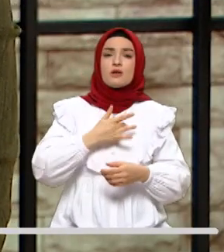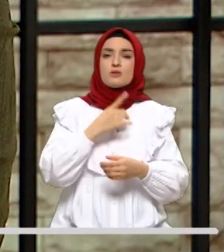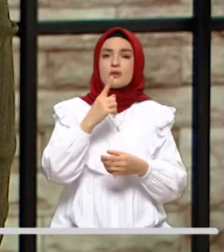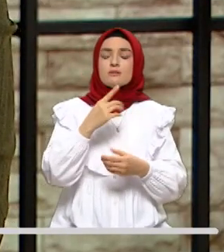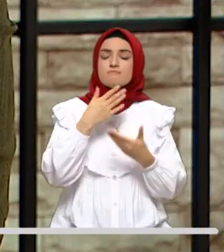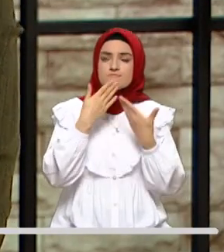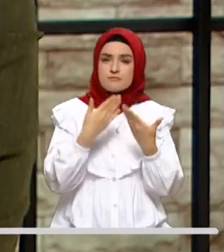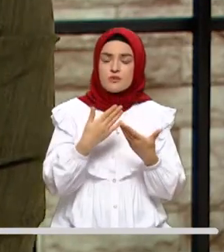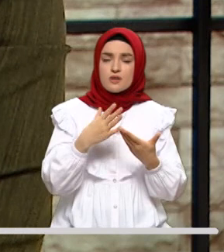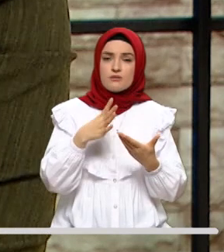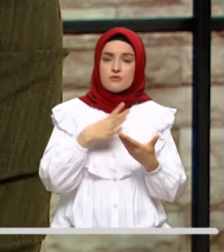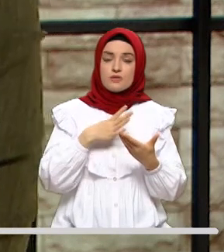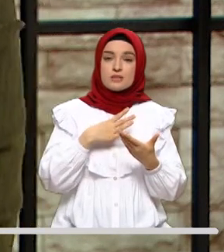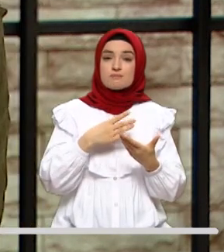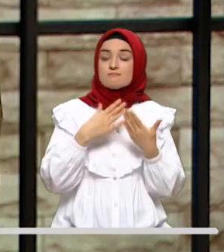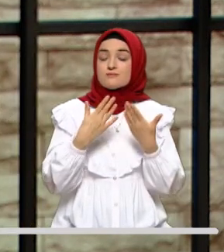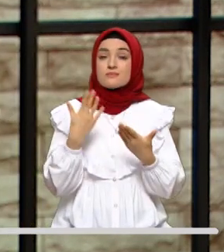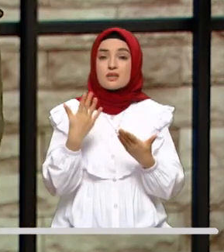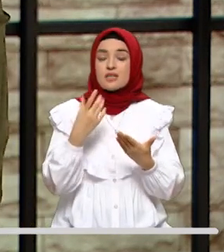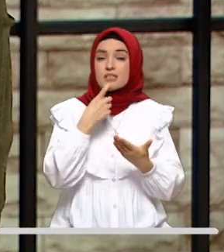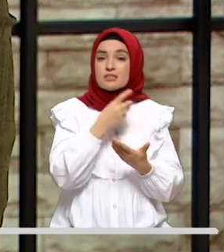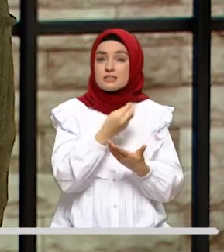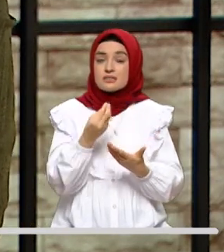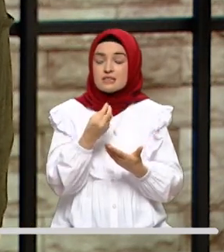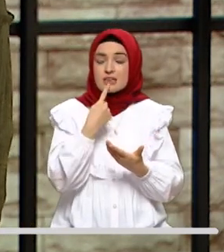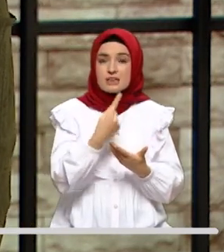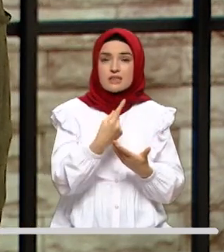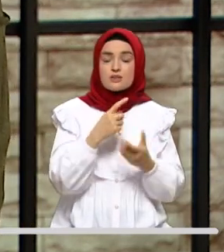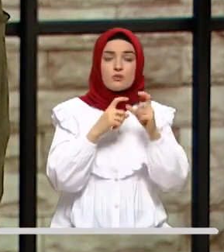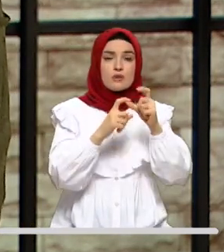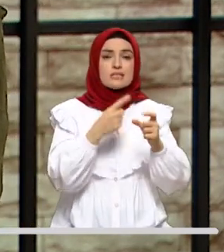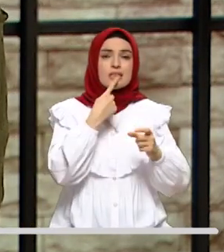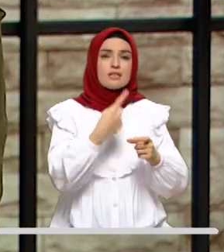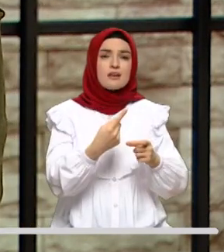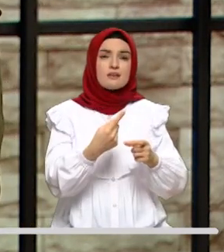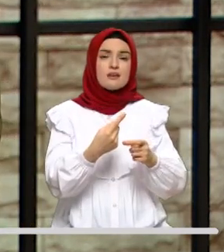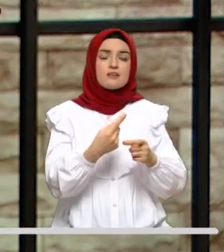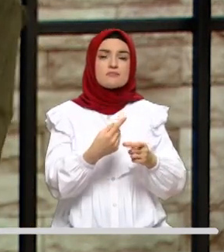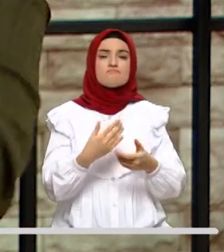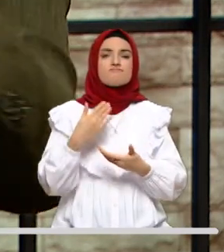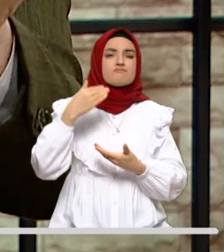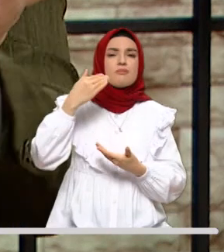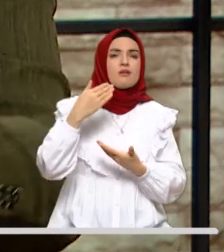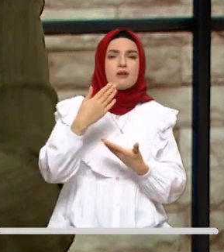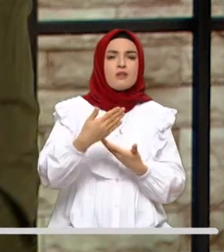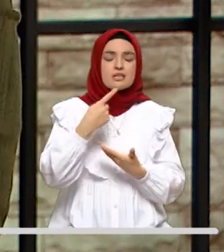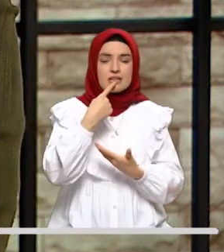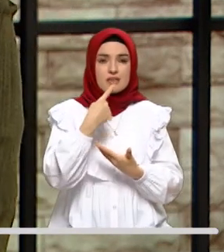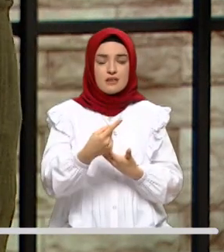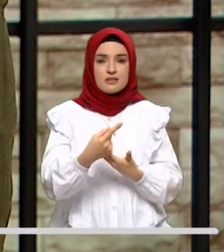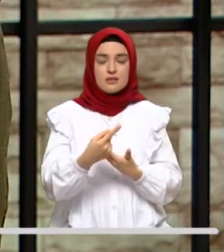yaşlılar bazen nedir, kaç yaşındasınız diye sorarsınız. Derler ki haddi aştık. Ya ne demek haddi